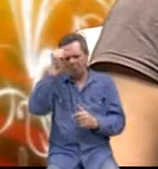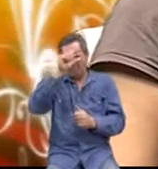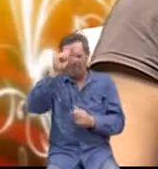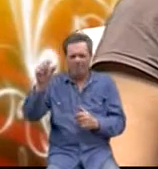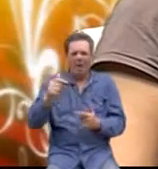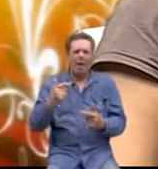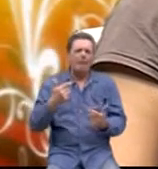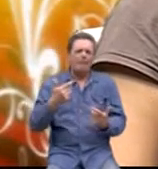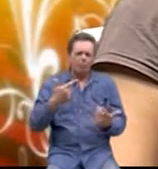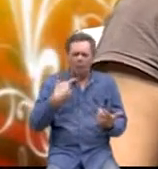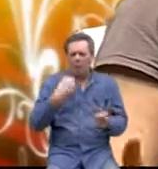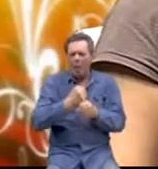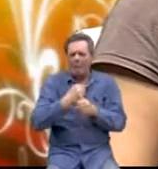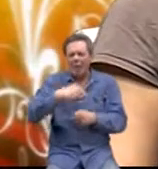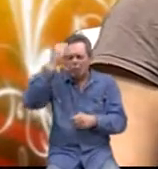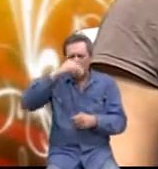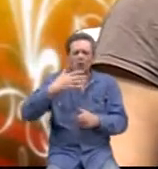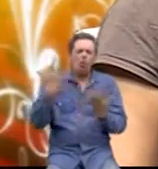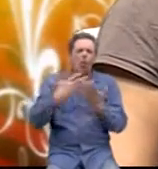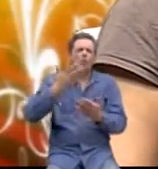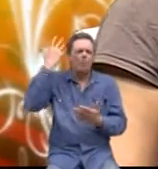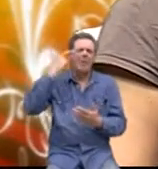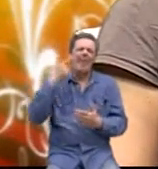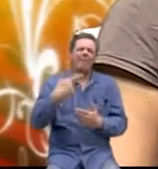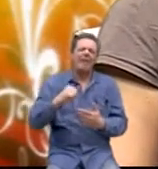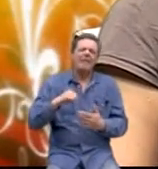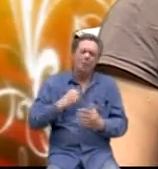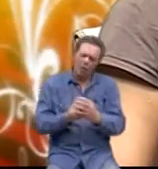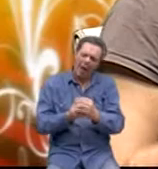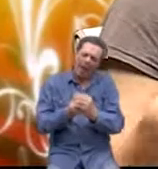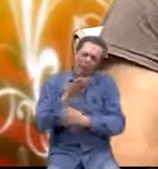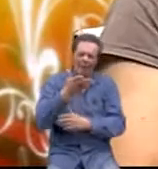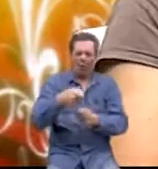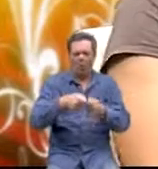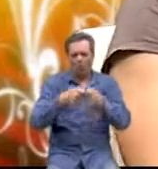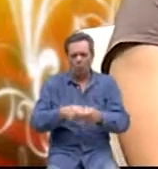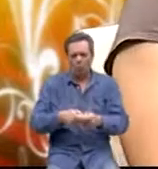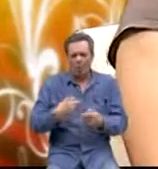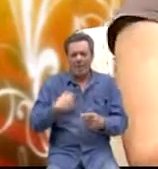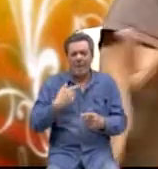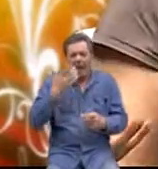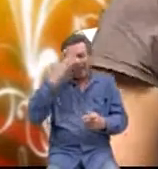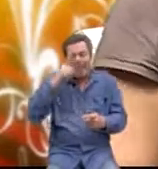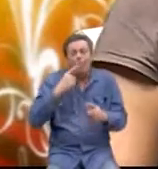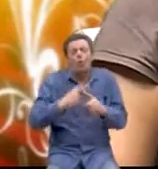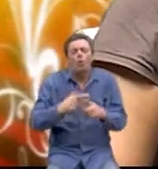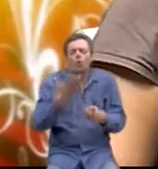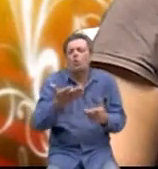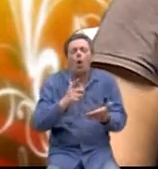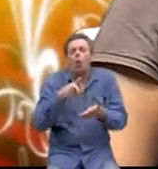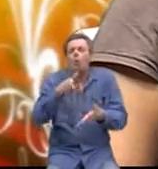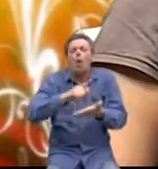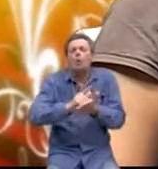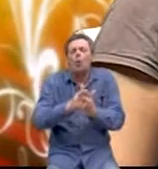zapravo kreirali stručnjaci koji su prije nekih 20 godina sad već osnovali ovu udrugu i zapravo ne znamo točno što im je u tom trenu bilo u